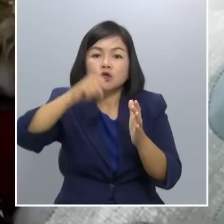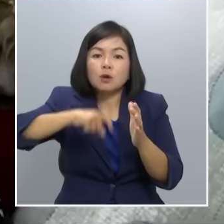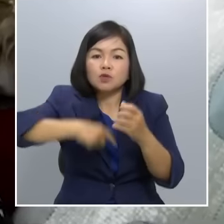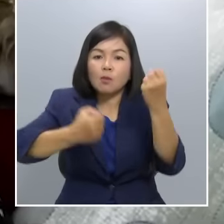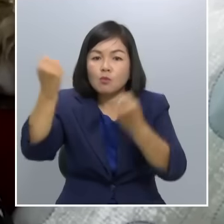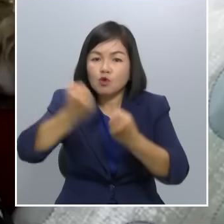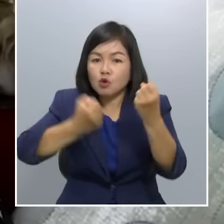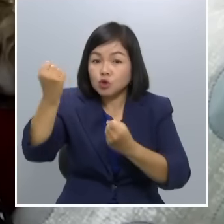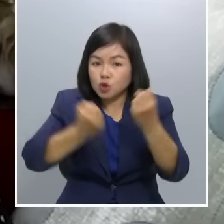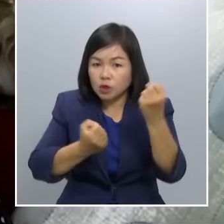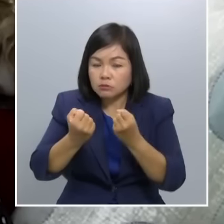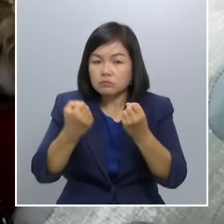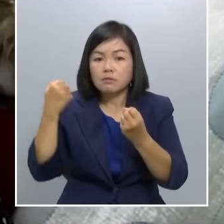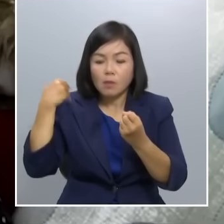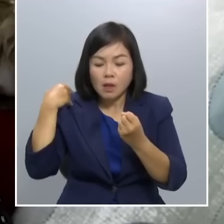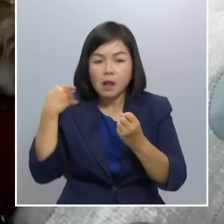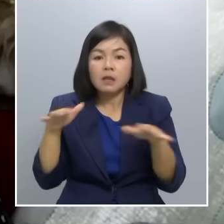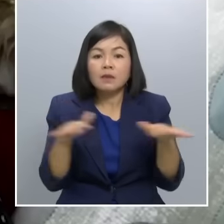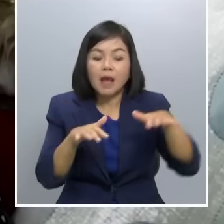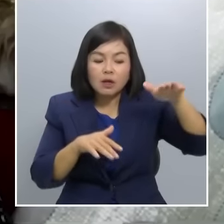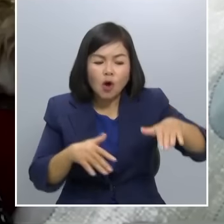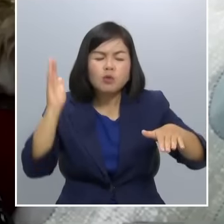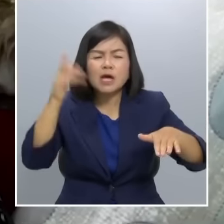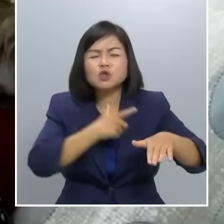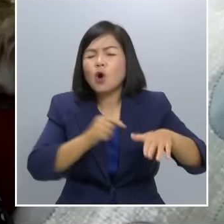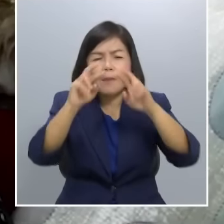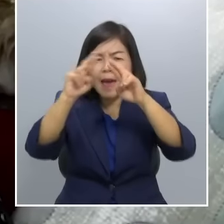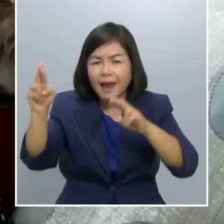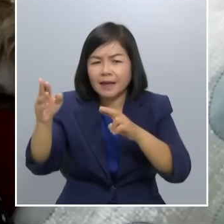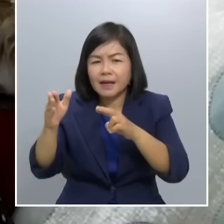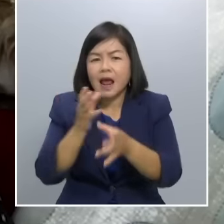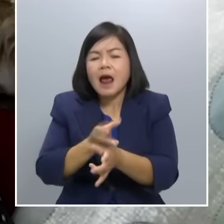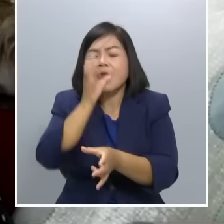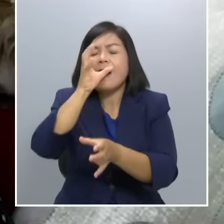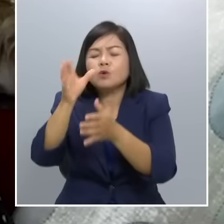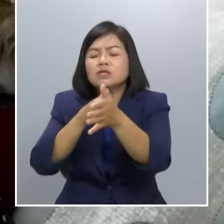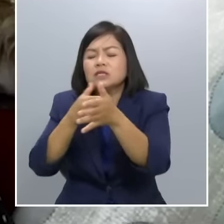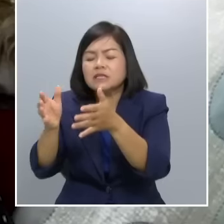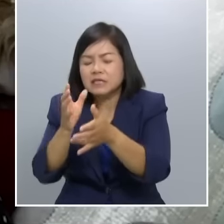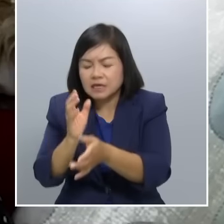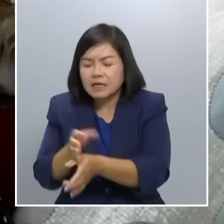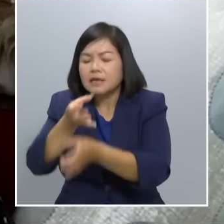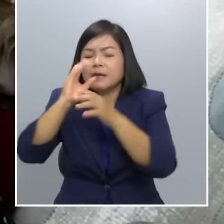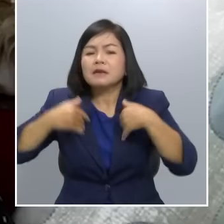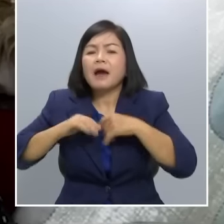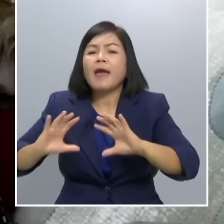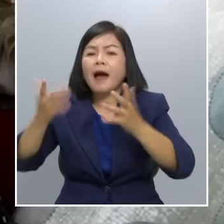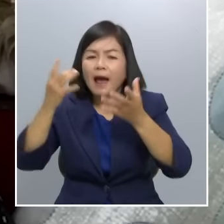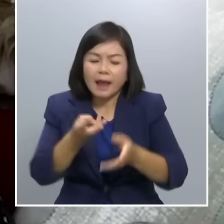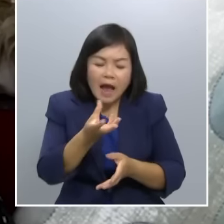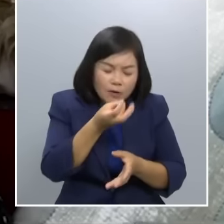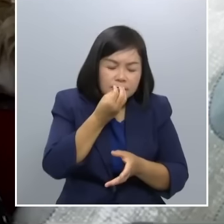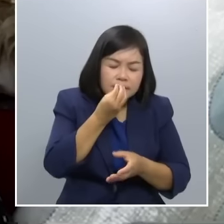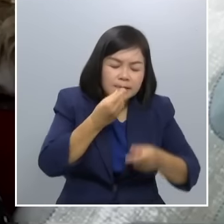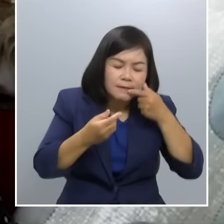สามวา 11/1ปกติน้องชอบดื่มยาดองพอให้หายเหนื่อยแล้วก็พอกินข้าวได้ตนเองก็เข้าใจเพราะว่า